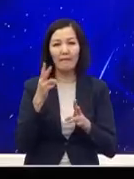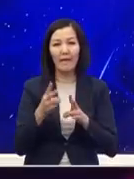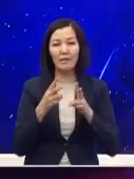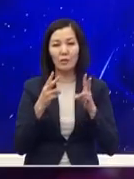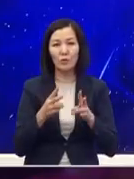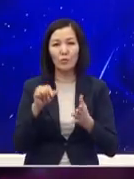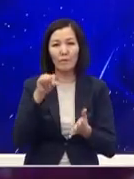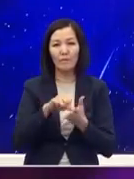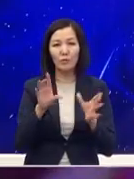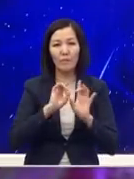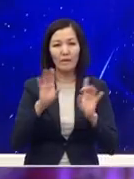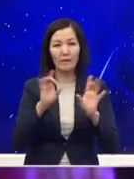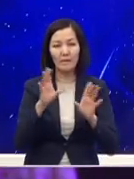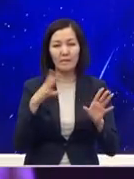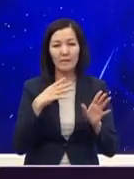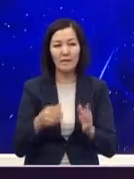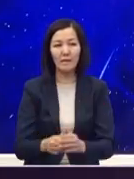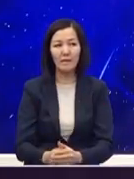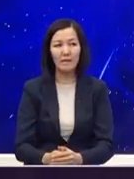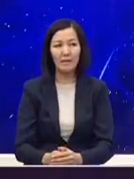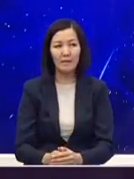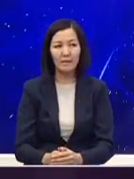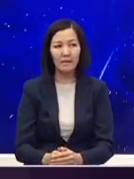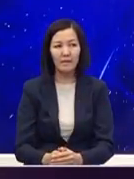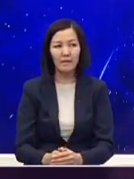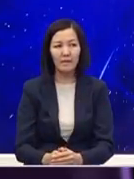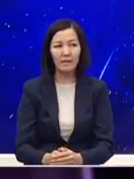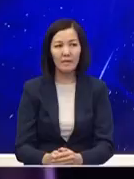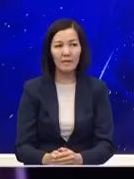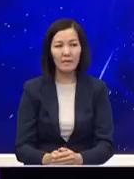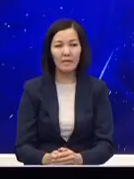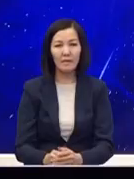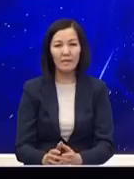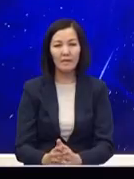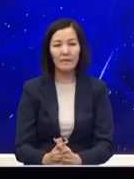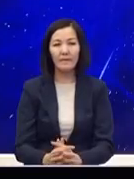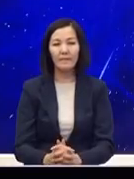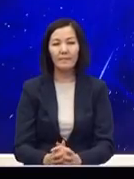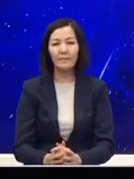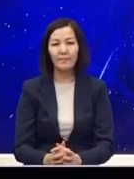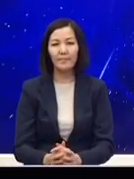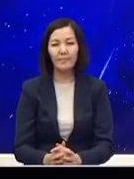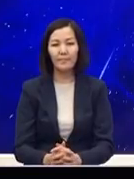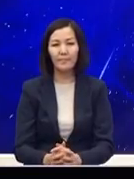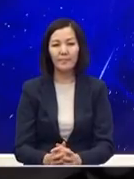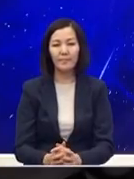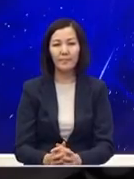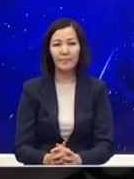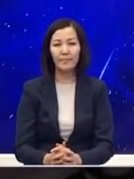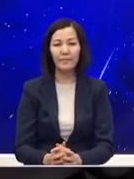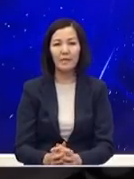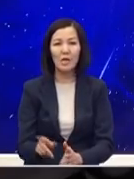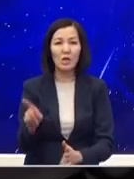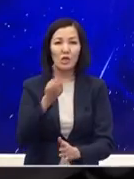кетті. Ақ қайыңдар арасында өлең жүр, бір кездері адастырған өзімді.